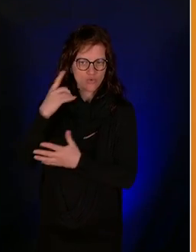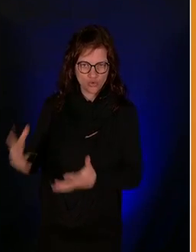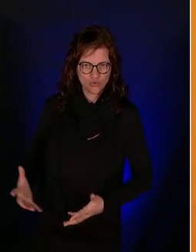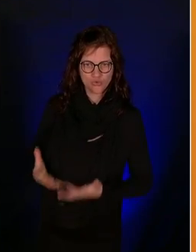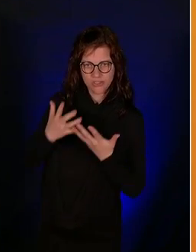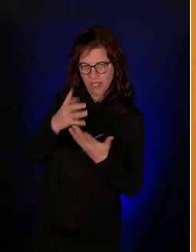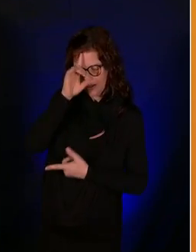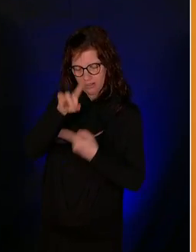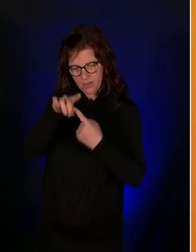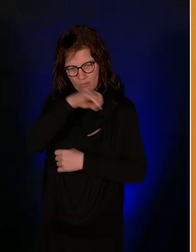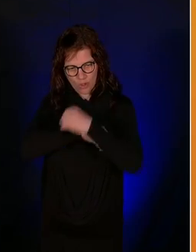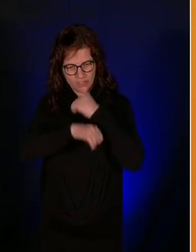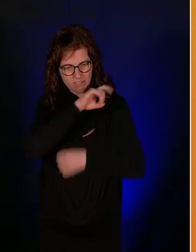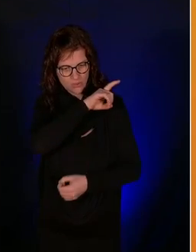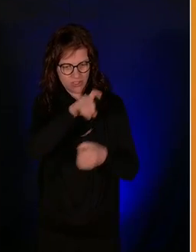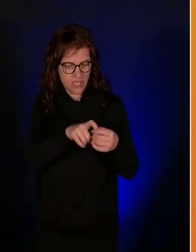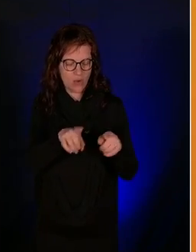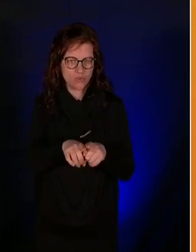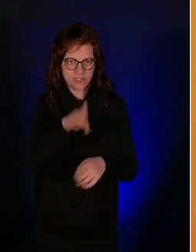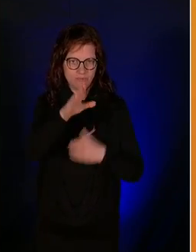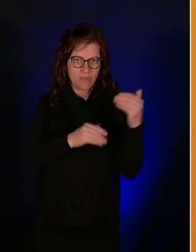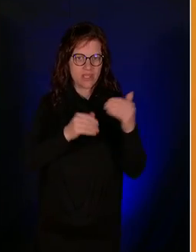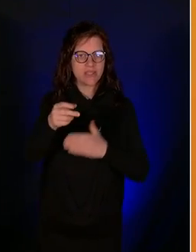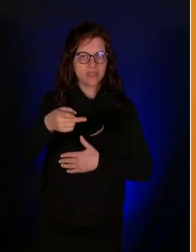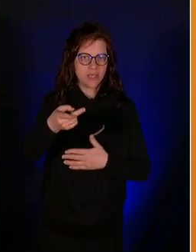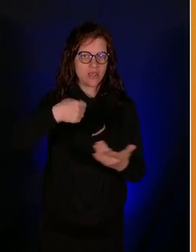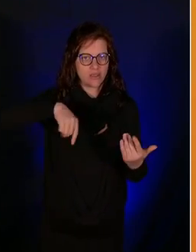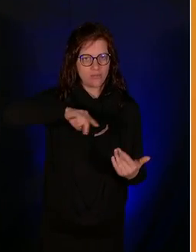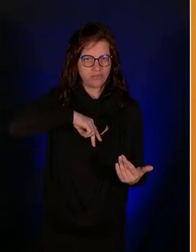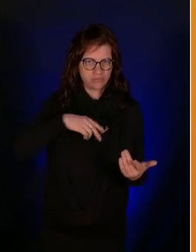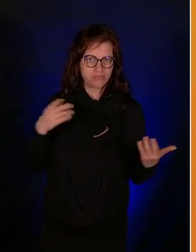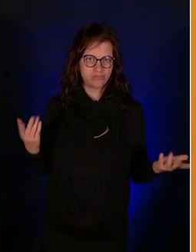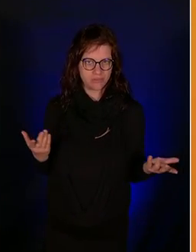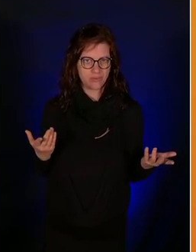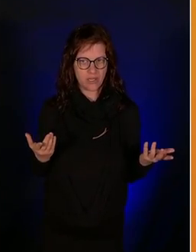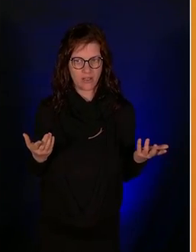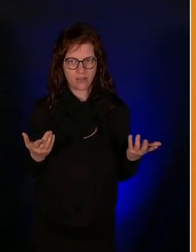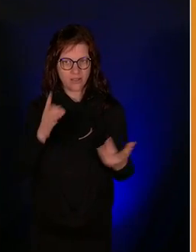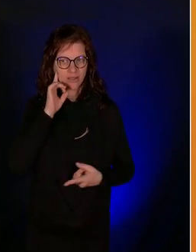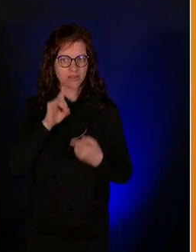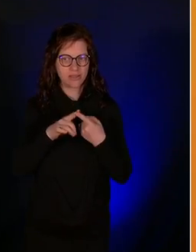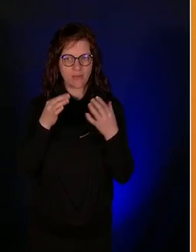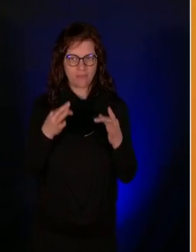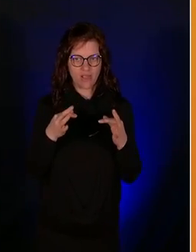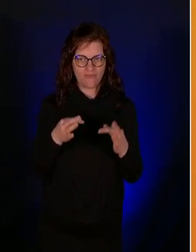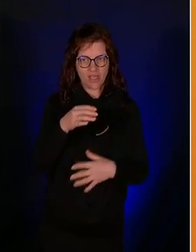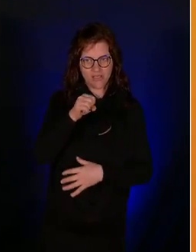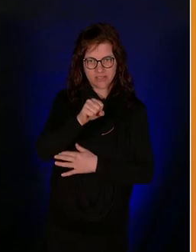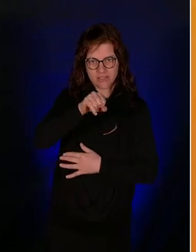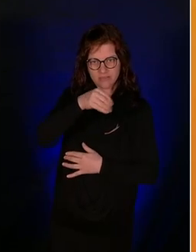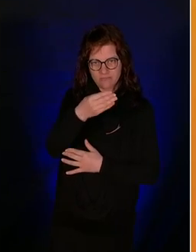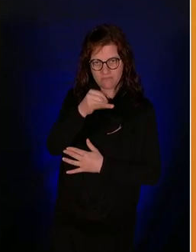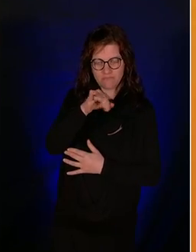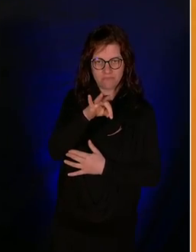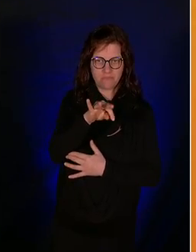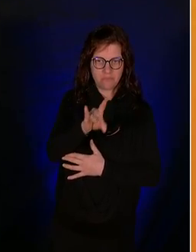organisation syndicale et notre profession a bénéficié à l'occasion de l'affaire Anthony Smith, hein, puisqu'on